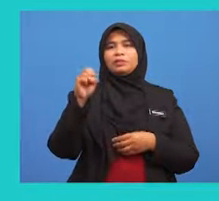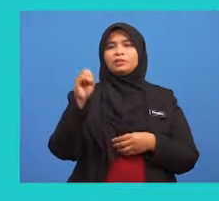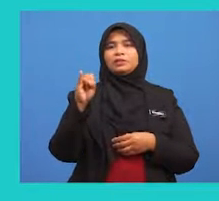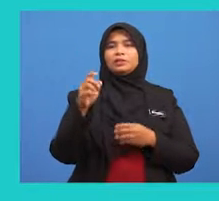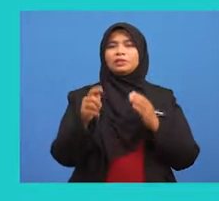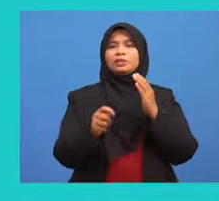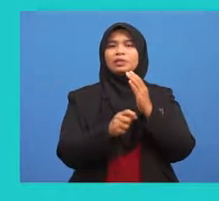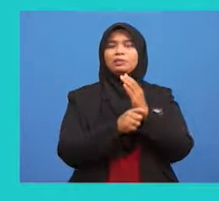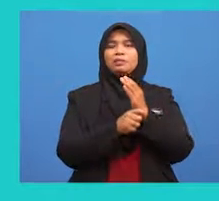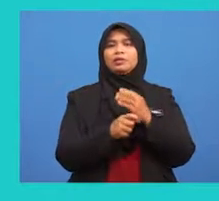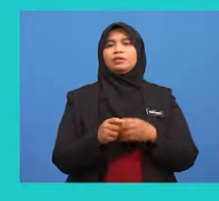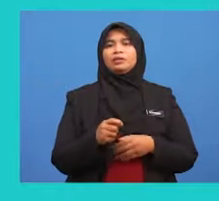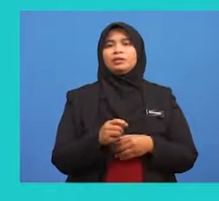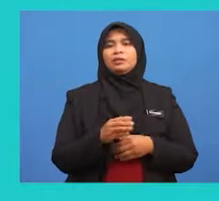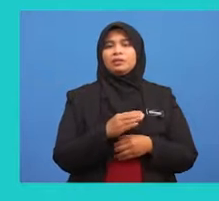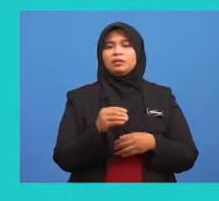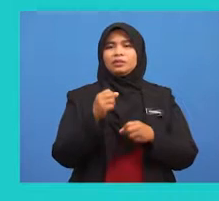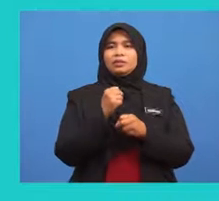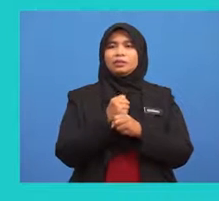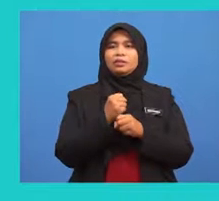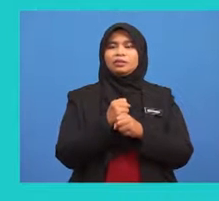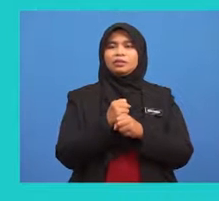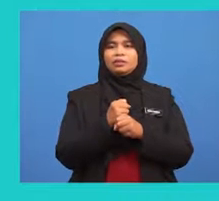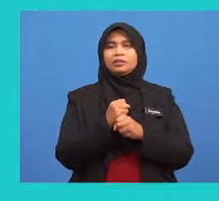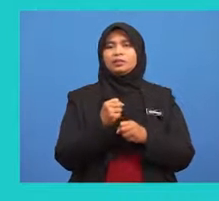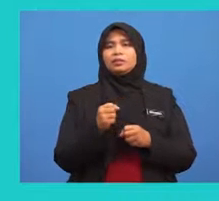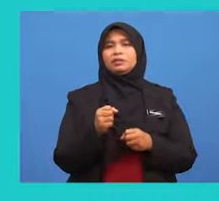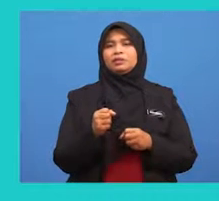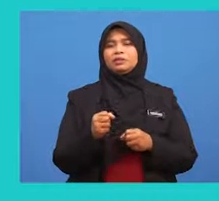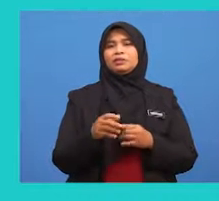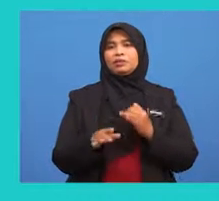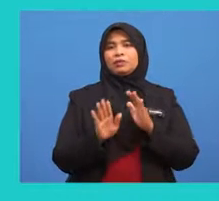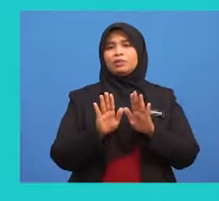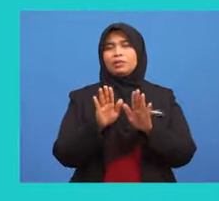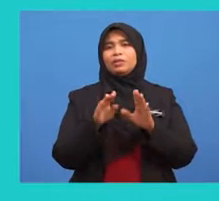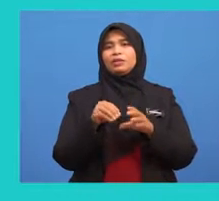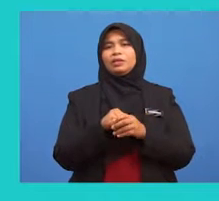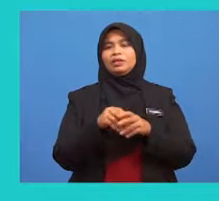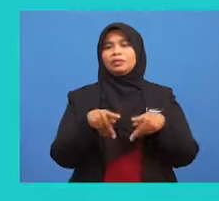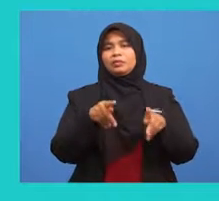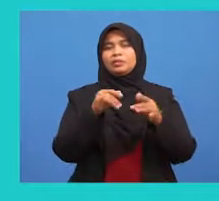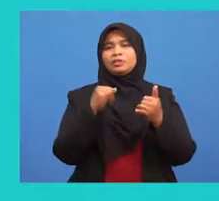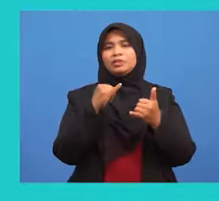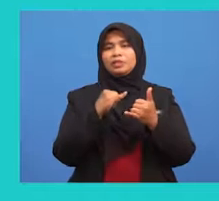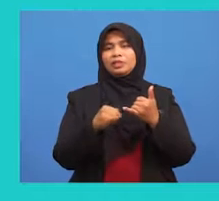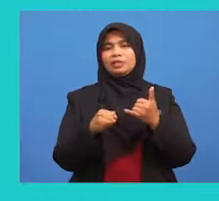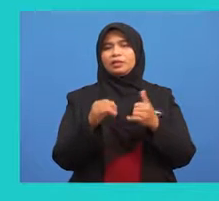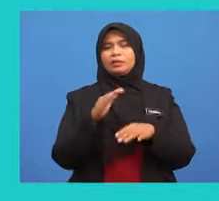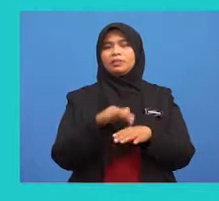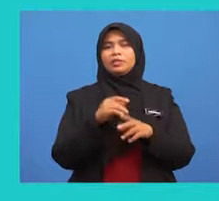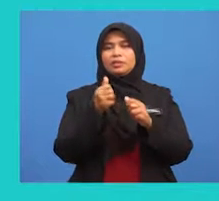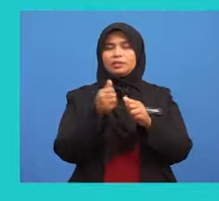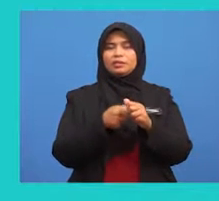kerja dalam proses awal dan operasi tolak kerja dalam proses akhir